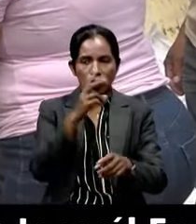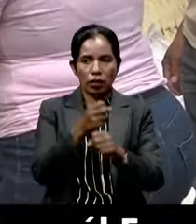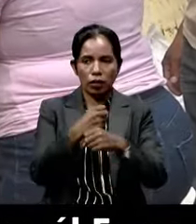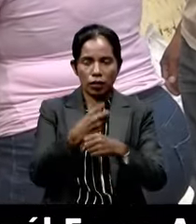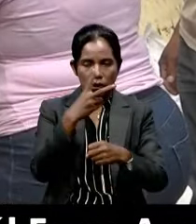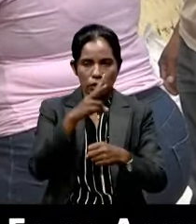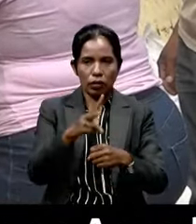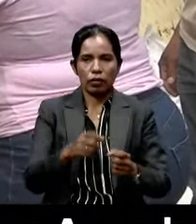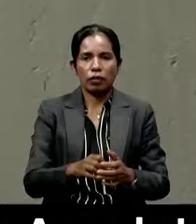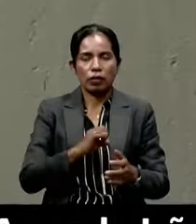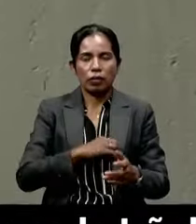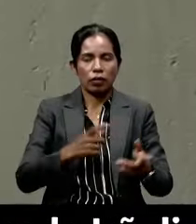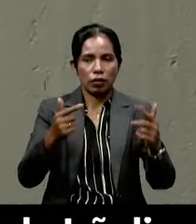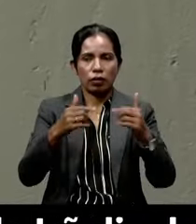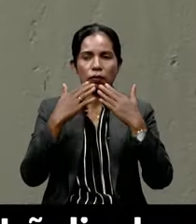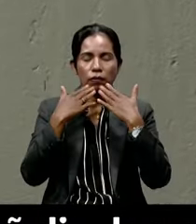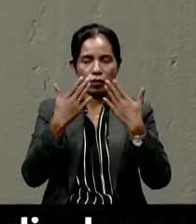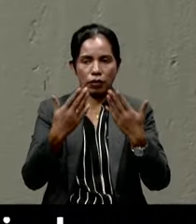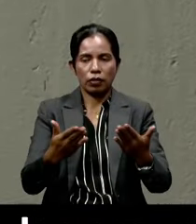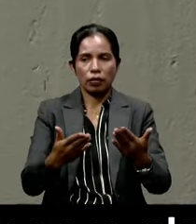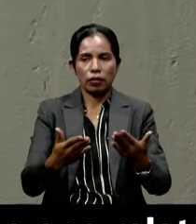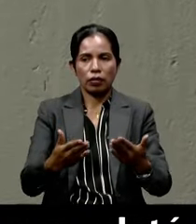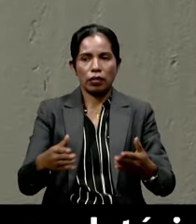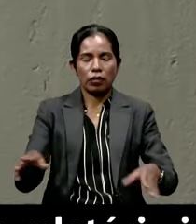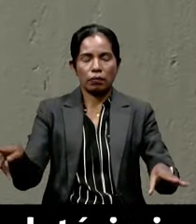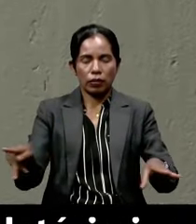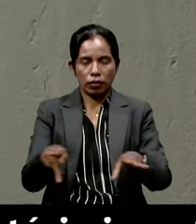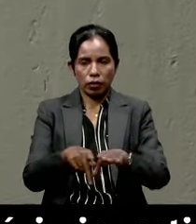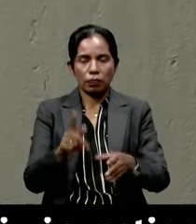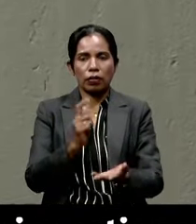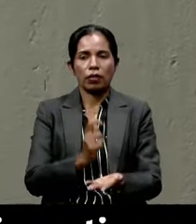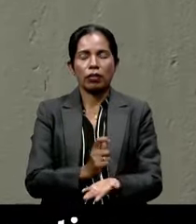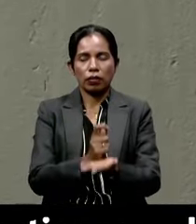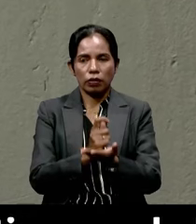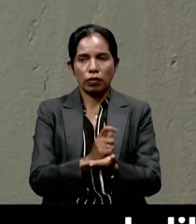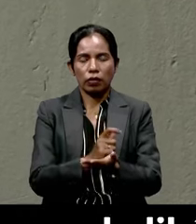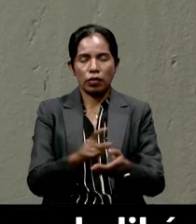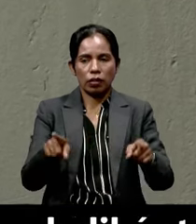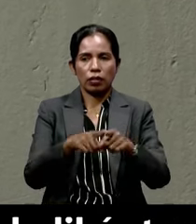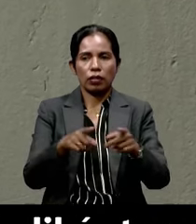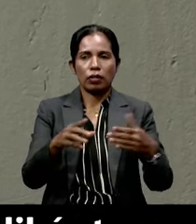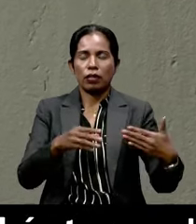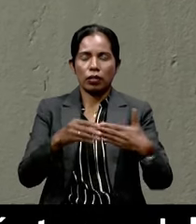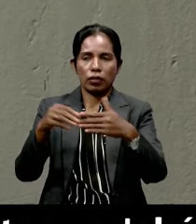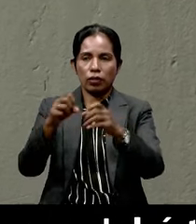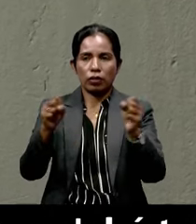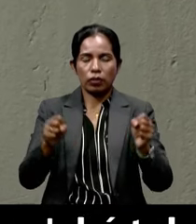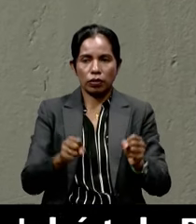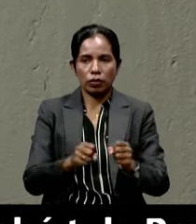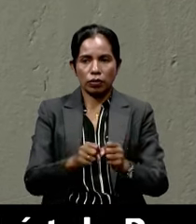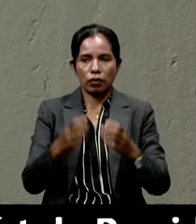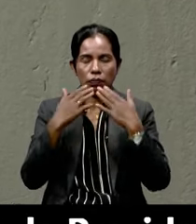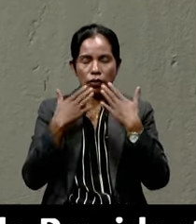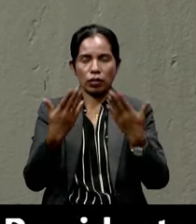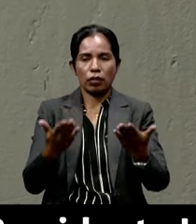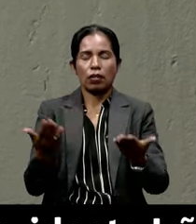nung kawan nung kemai ya kerde sa tama susalensi nina presensi iha atur lili bahian saya lideran sa kunitar suku makirinya agrade sa dalai